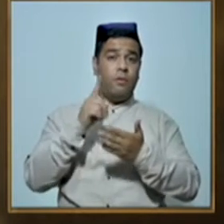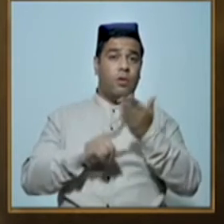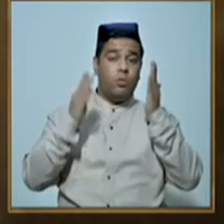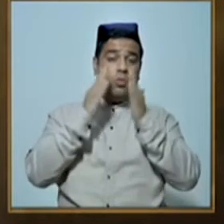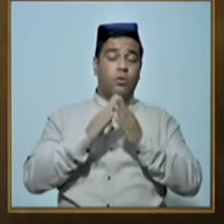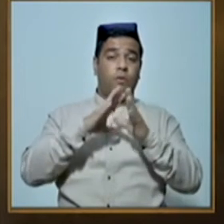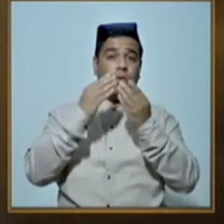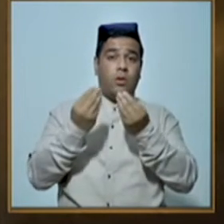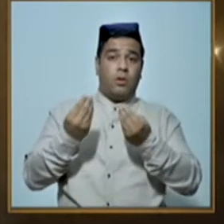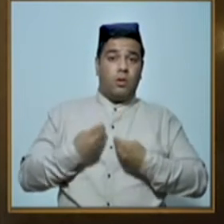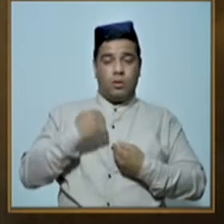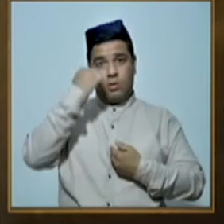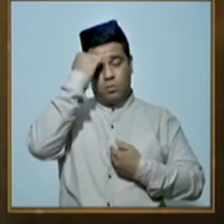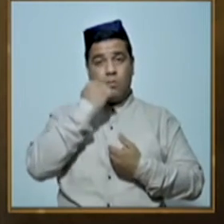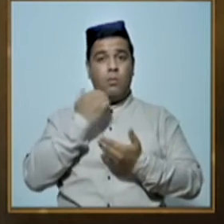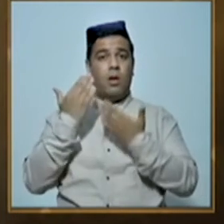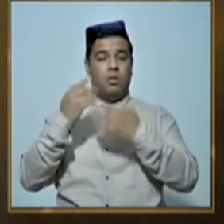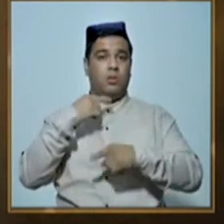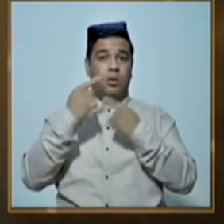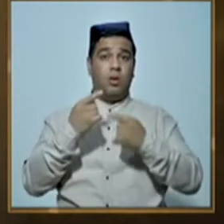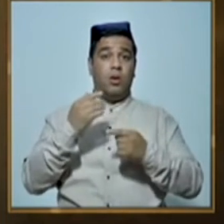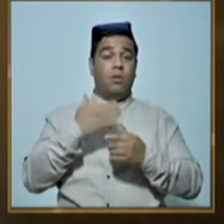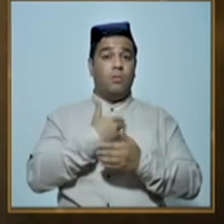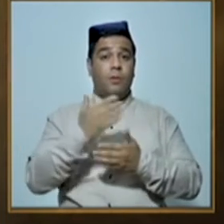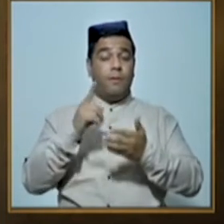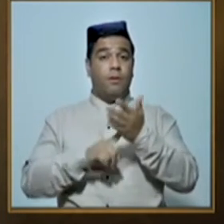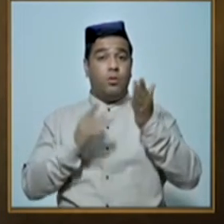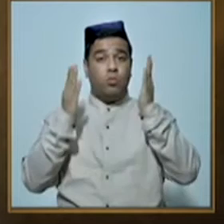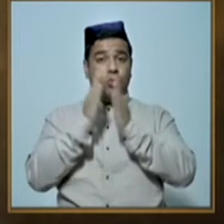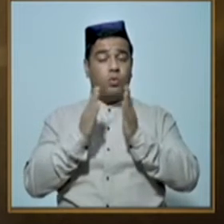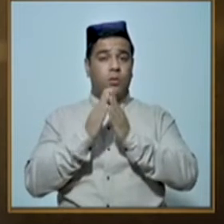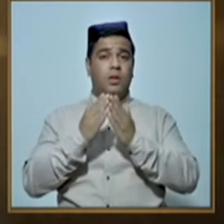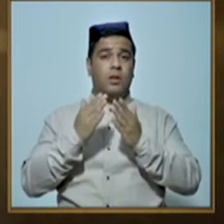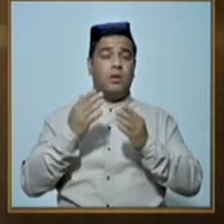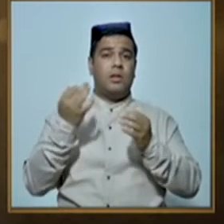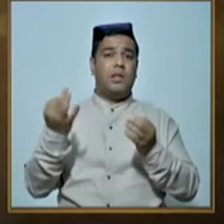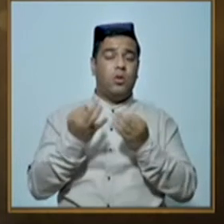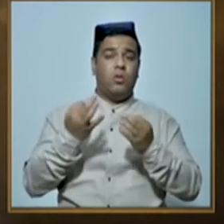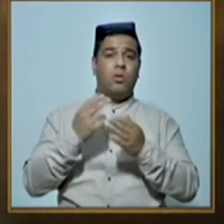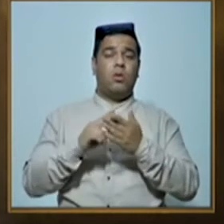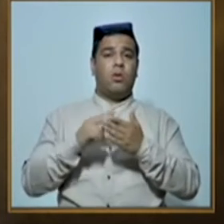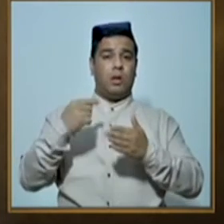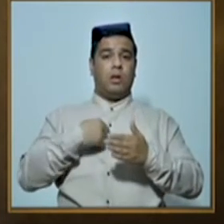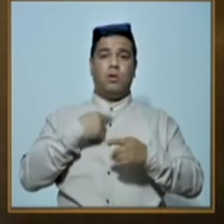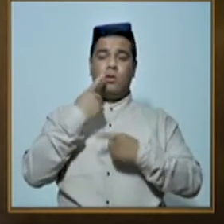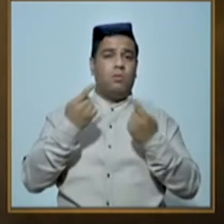ekanligi musulmonga mutlaqo to'g'ri kelmaydigan sifat ekanligini bilib olishimiz kerak